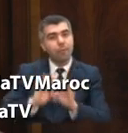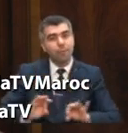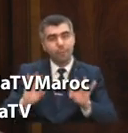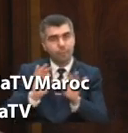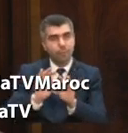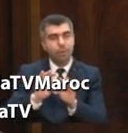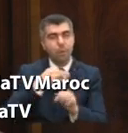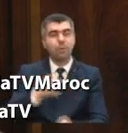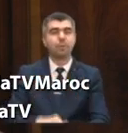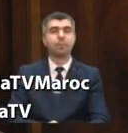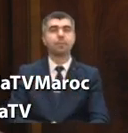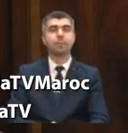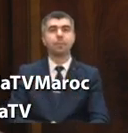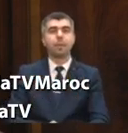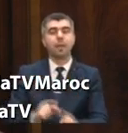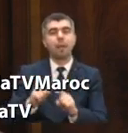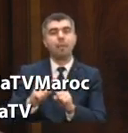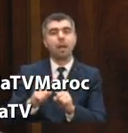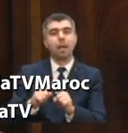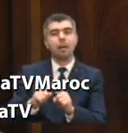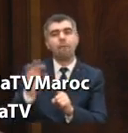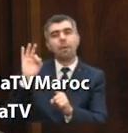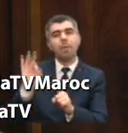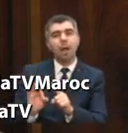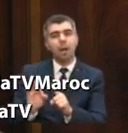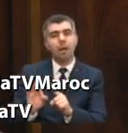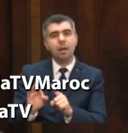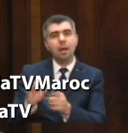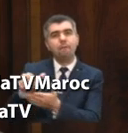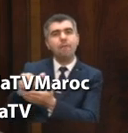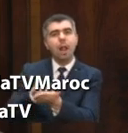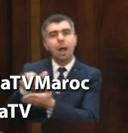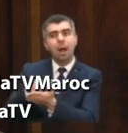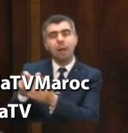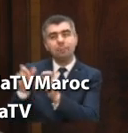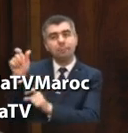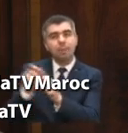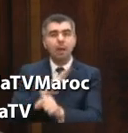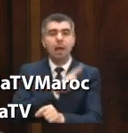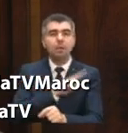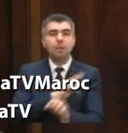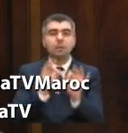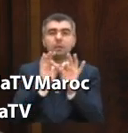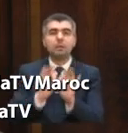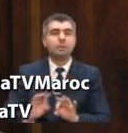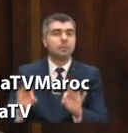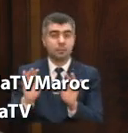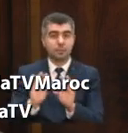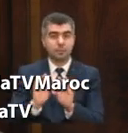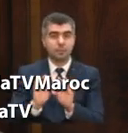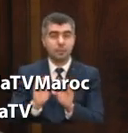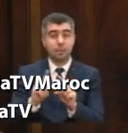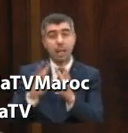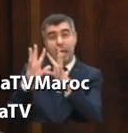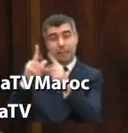الواقع ديالو. كذلك النسبة ديال الفلاحين المؤمنين ما مضبوطاش، هاد الفلاحين المؤمنين سيد الوزير إلا هضرنا على إلا احتسبنا هاد